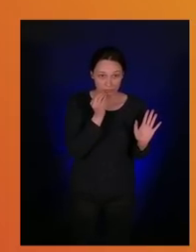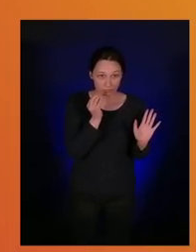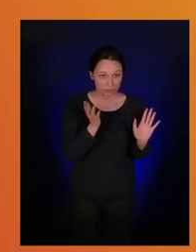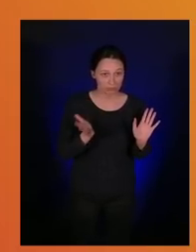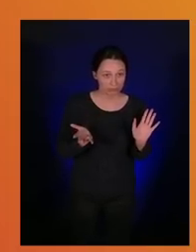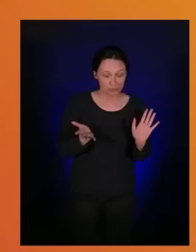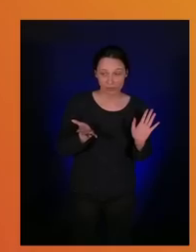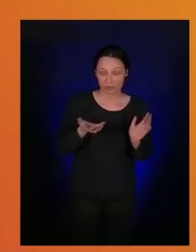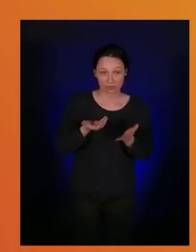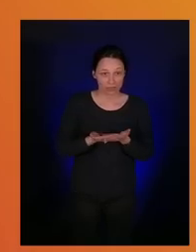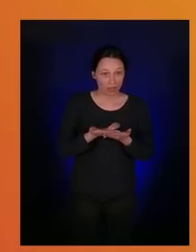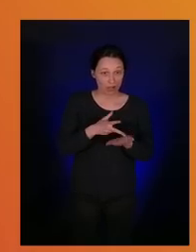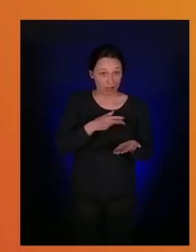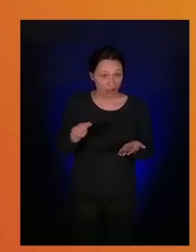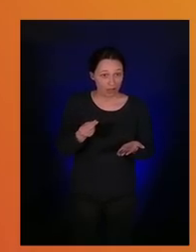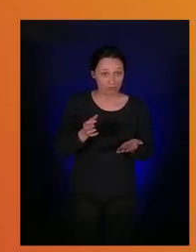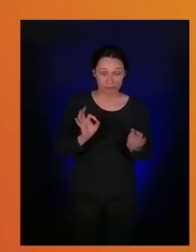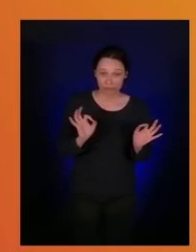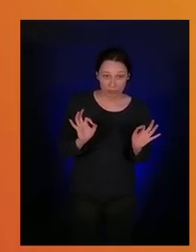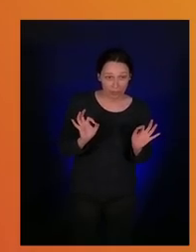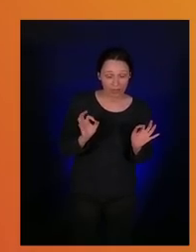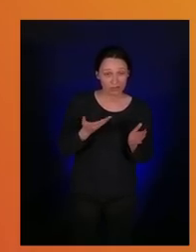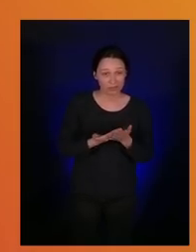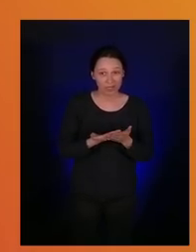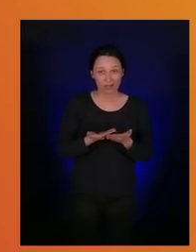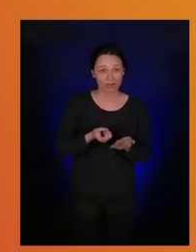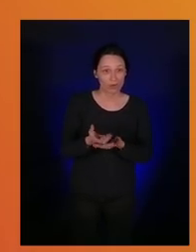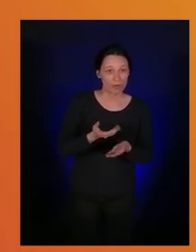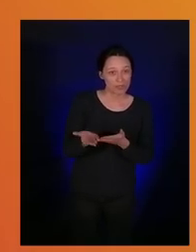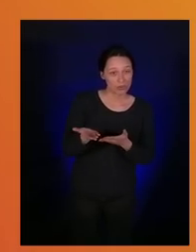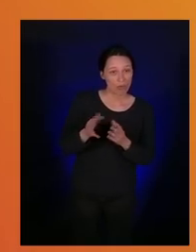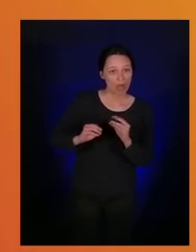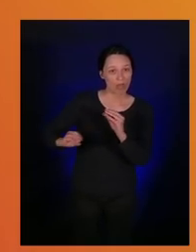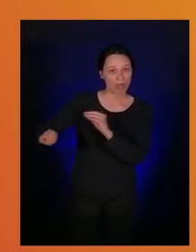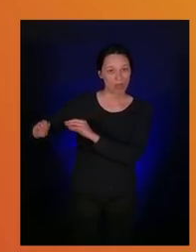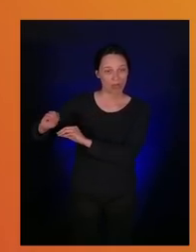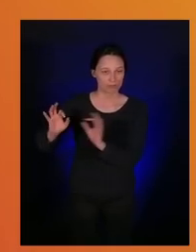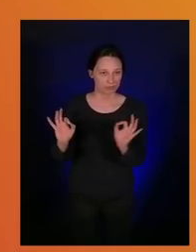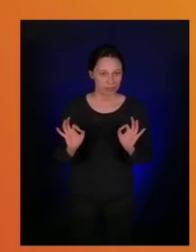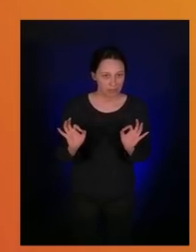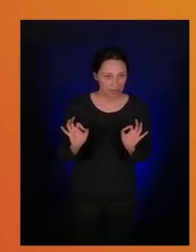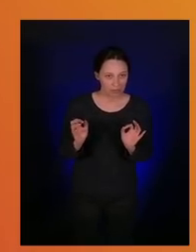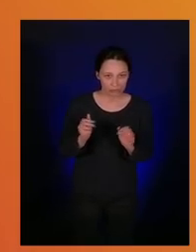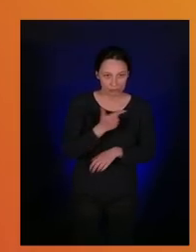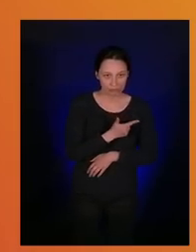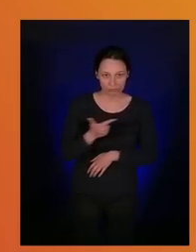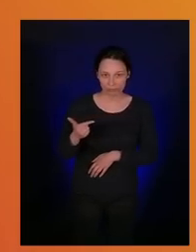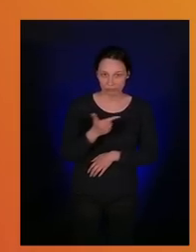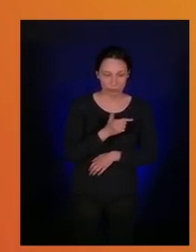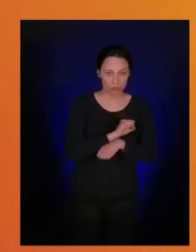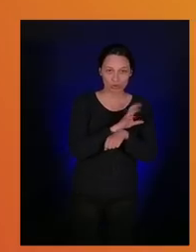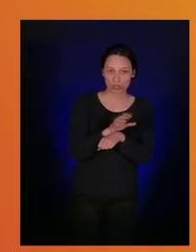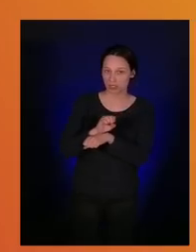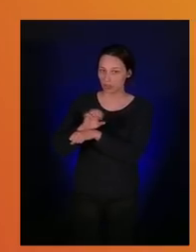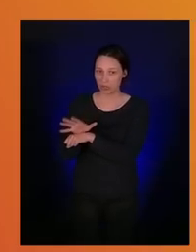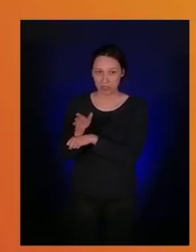d'homme, il n'y a pas de fuite, il y a juste un travail en coopération entre journalistes. Ça se fait partout, c'est